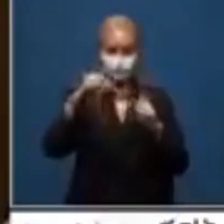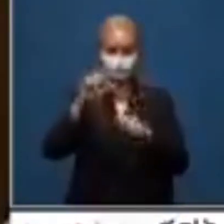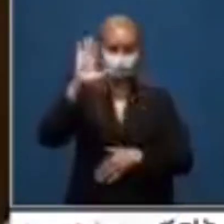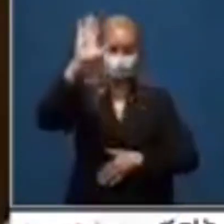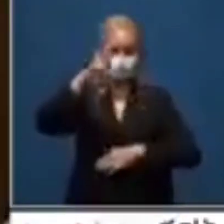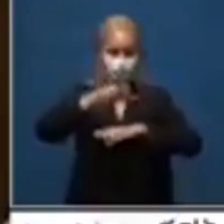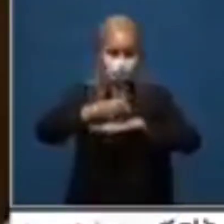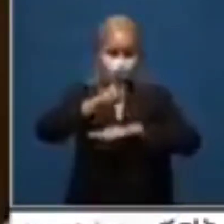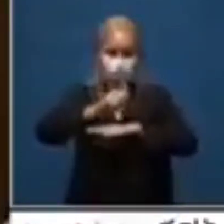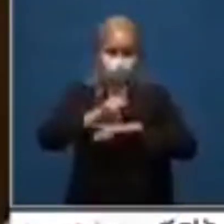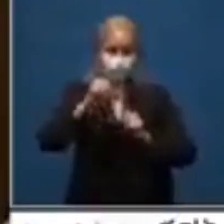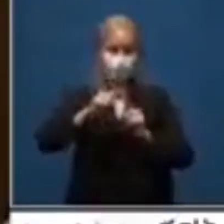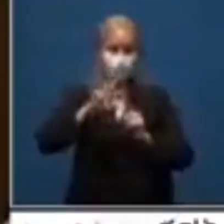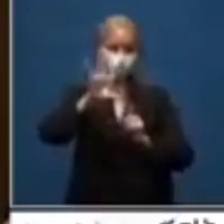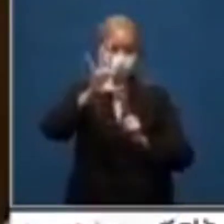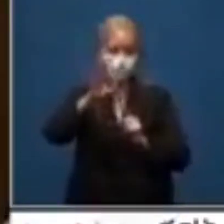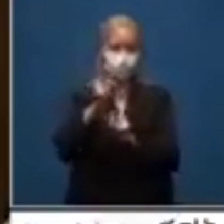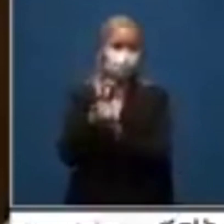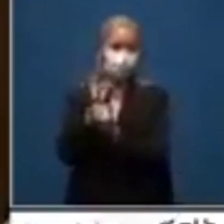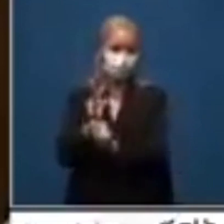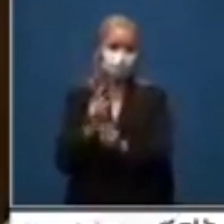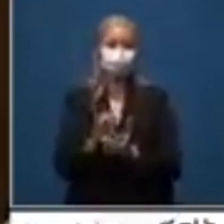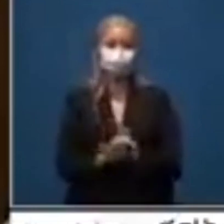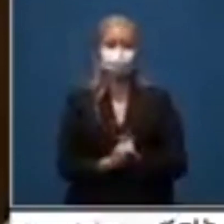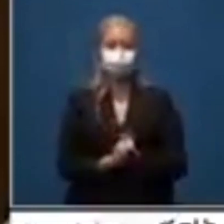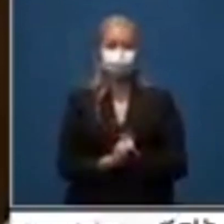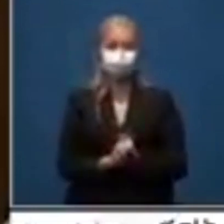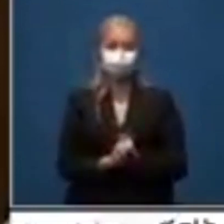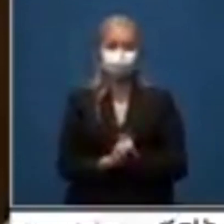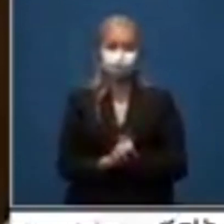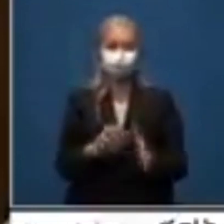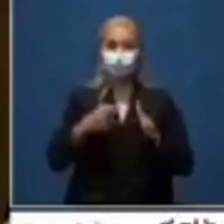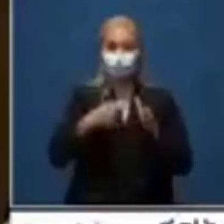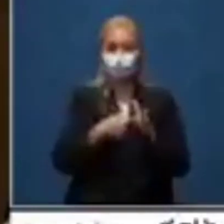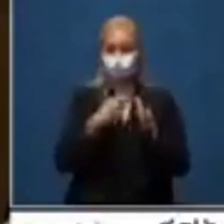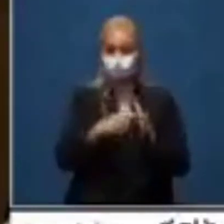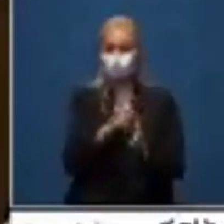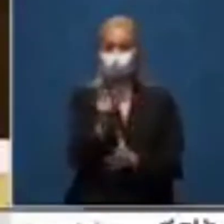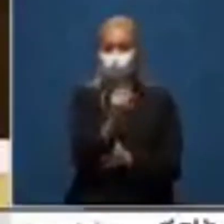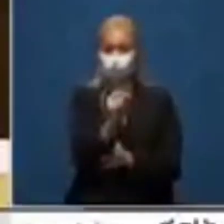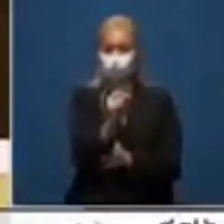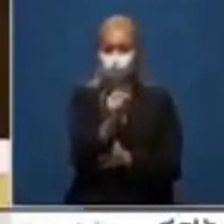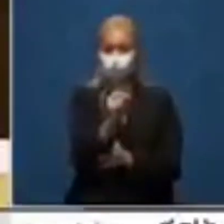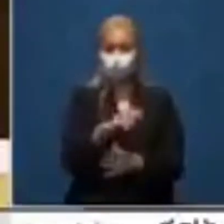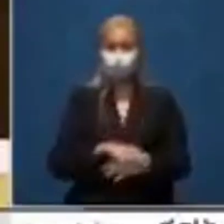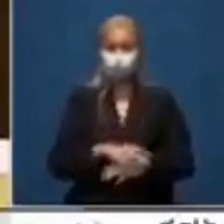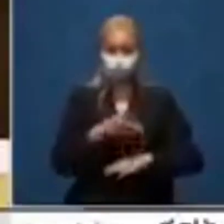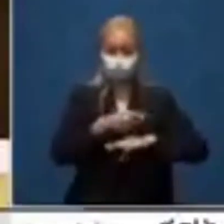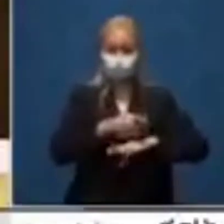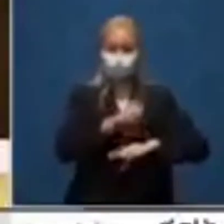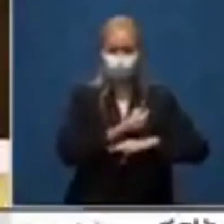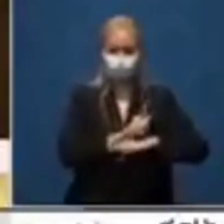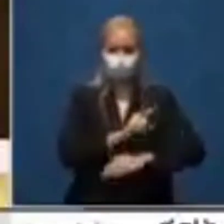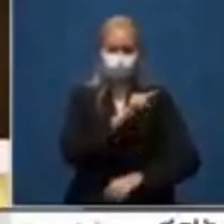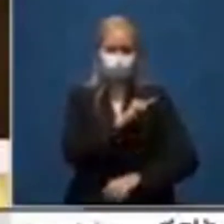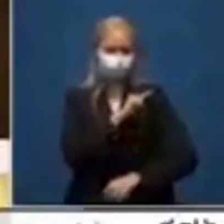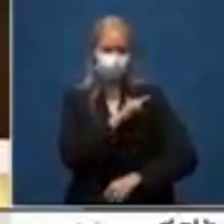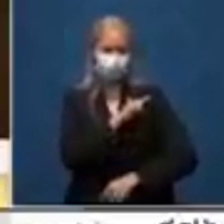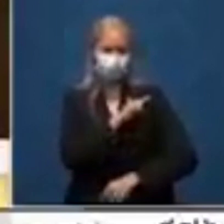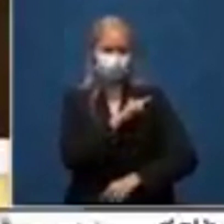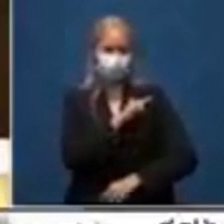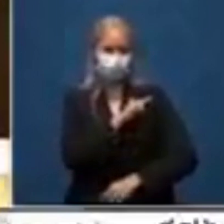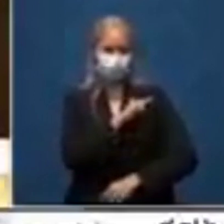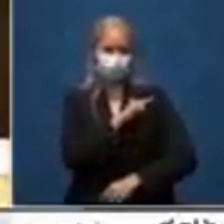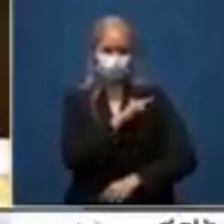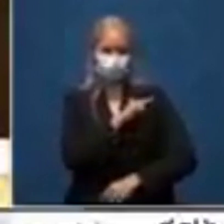ข้อบังคับข้อที่9ครับท่านประธานครับผมขออนุญาตให้เหตุผลประกอบครับว่าการทำหน้าที่ของท่านประธานนั้นไม่ถูกต้องและอาจจะไม่เป็นกลาง